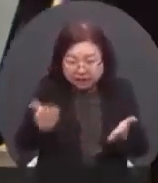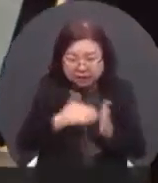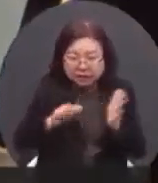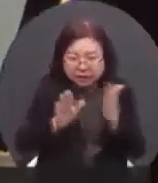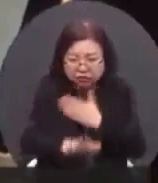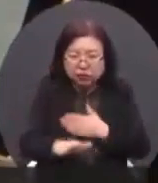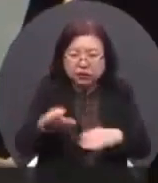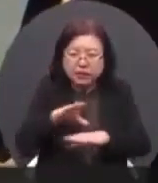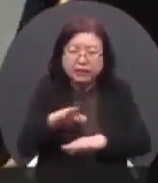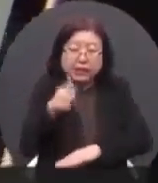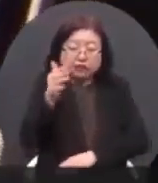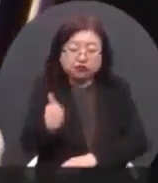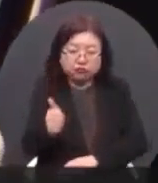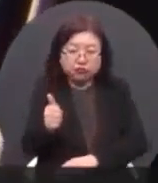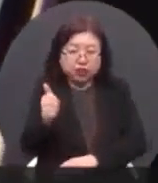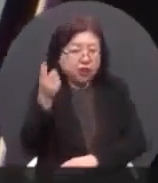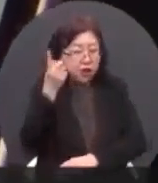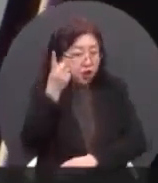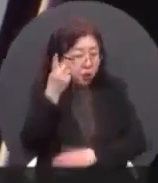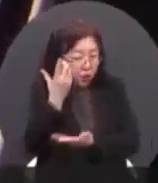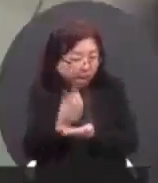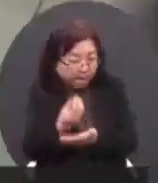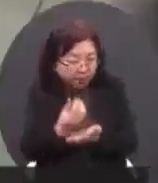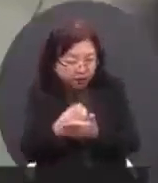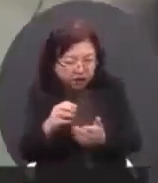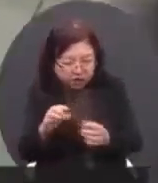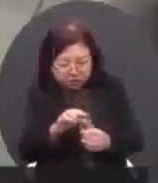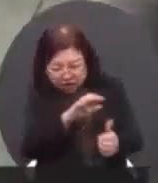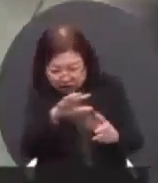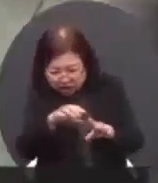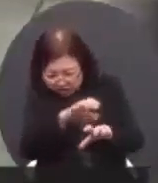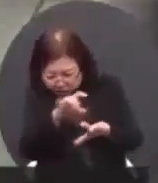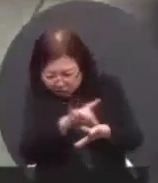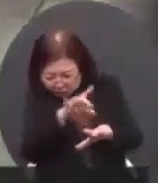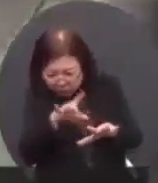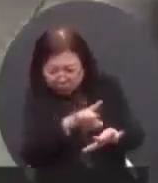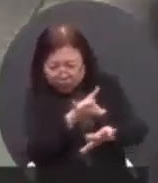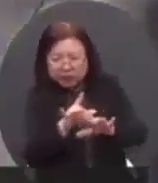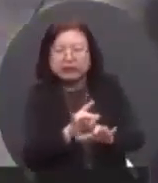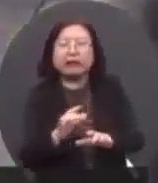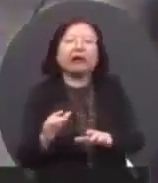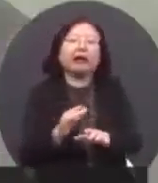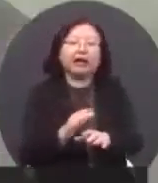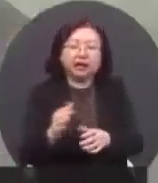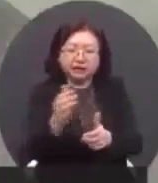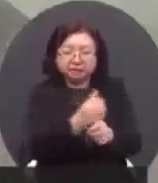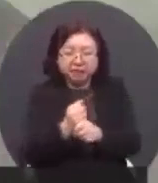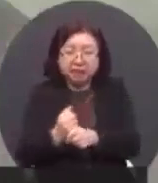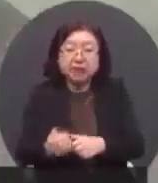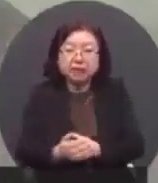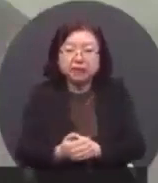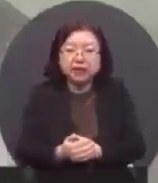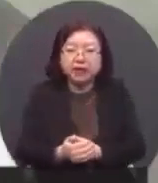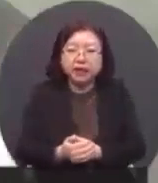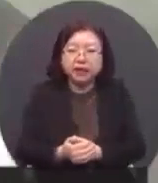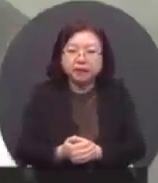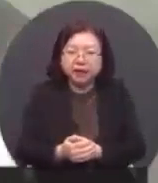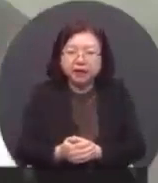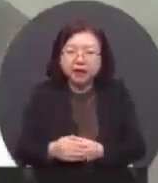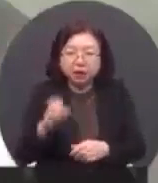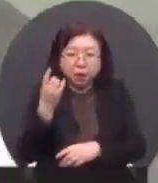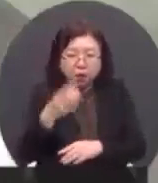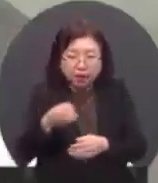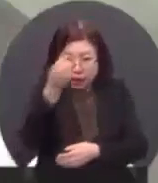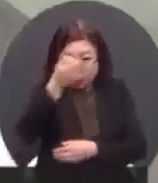와 연결된 자동차 위치추적 앱 으로 쫓아다 앞을 가로막고 나서야 덜미를 잡혔습니다 고급 차량 회지 케이스 같은게